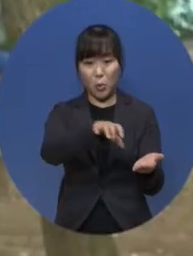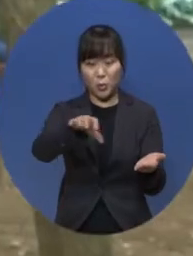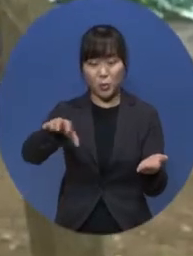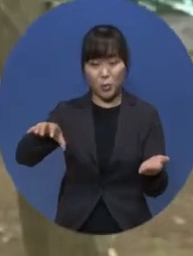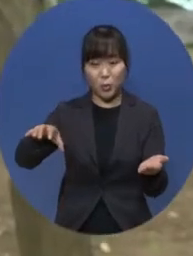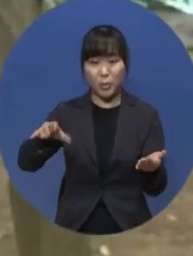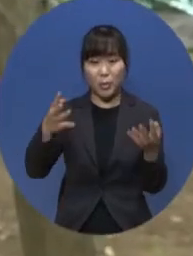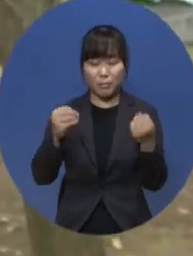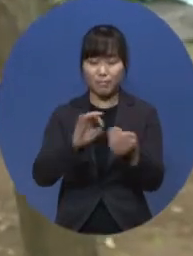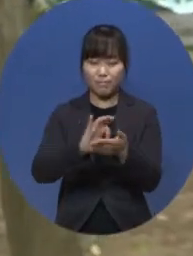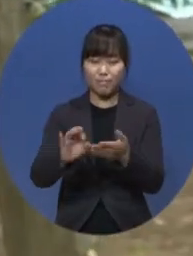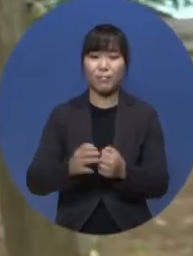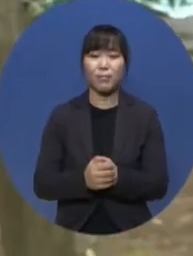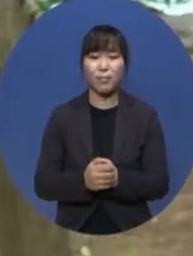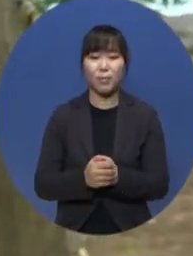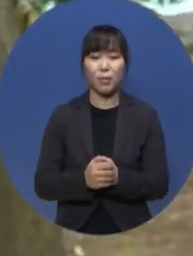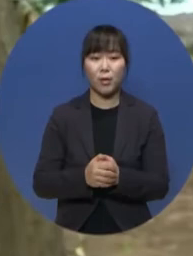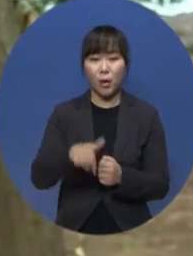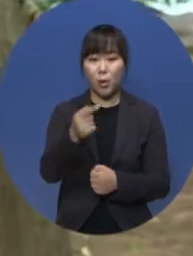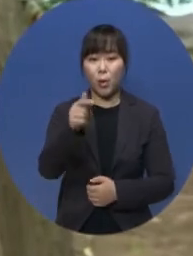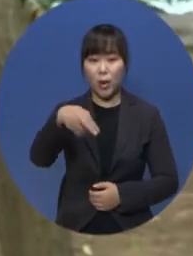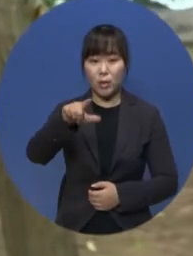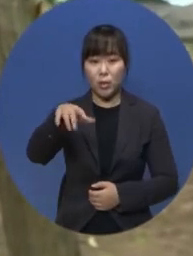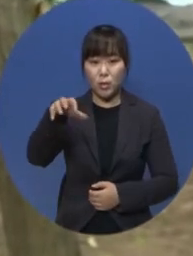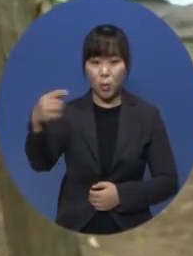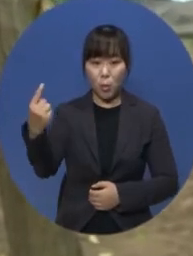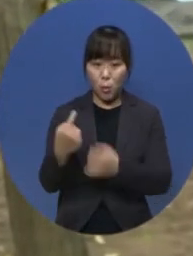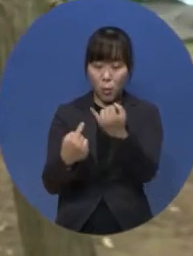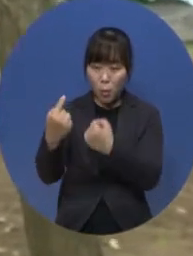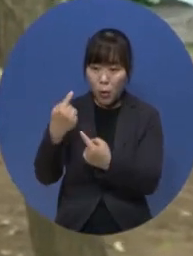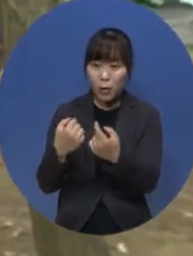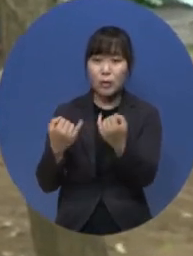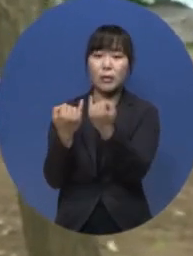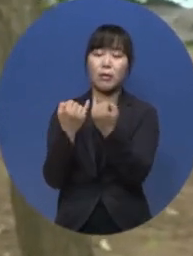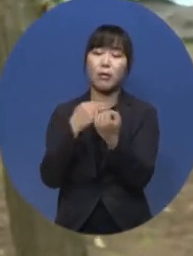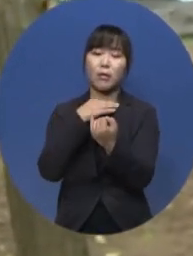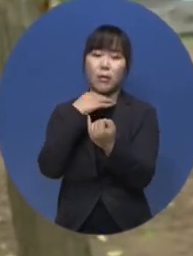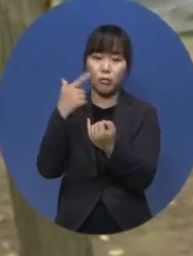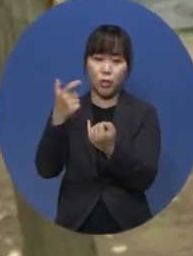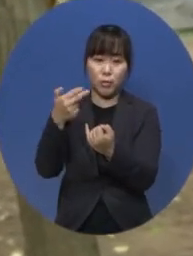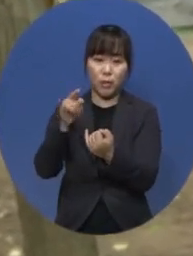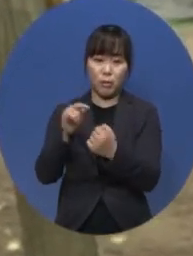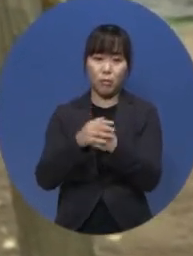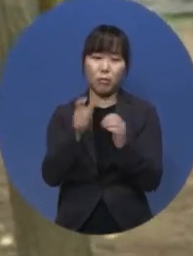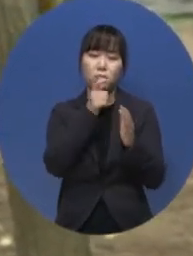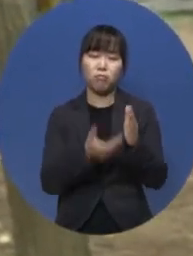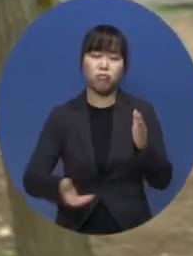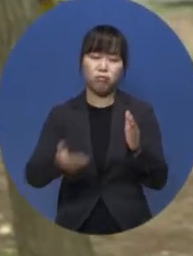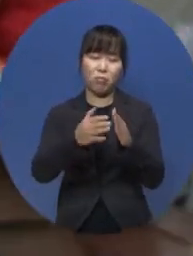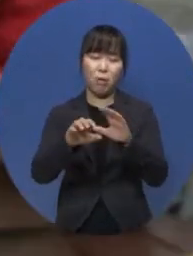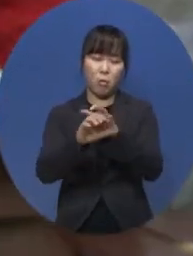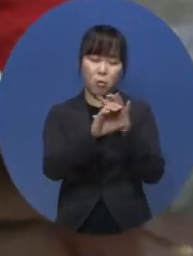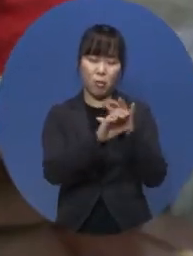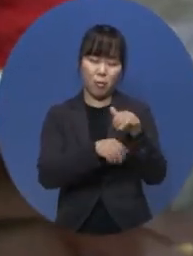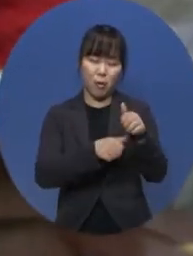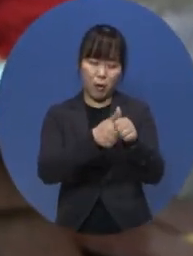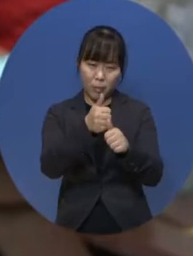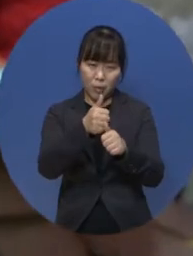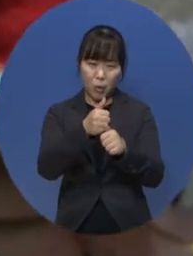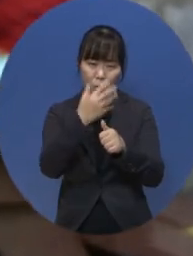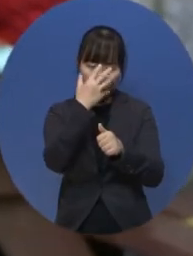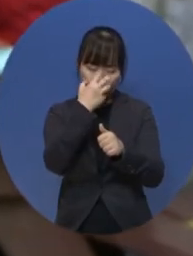부상되고 있습니다. 과천에서 온 60대 여인들은 매일 저수지에서 코로나 사태를 이겨내면서